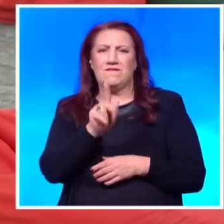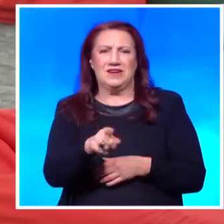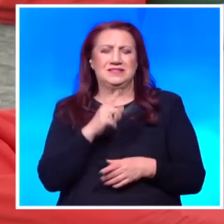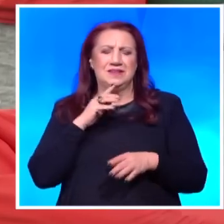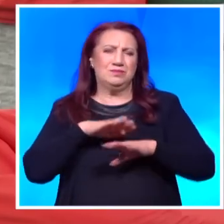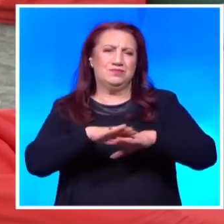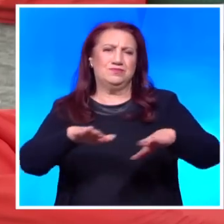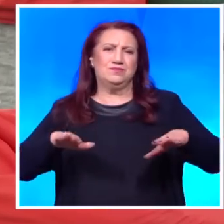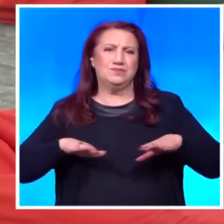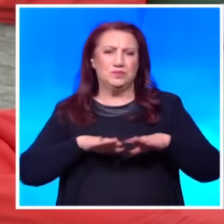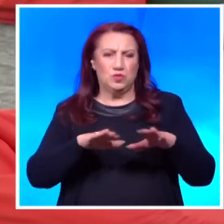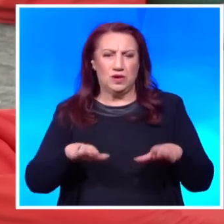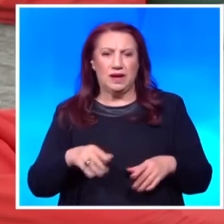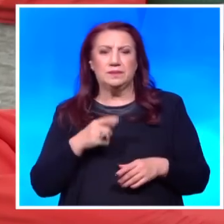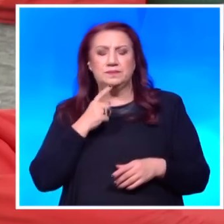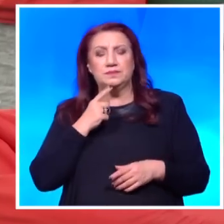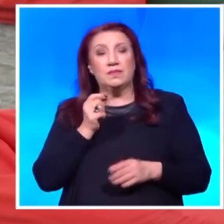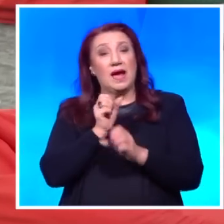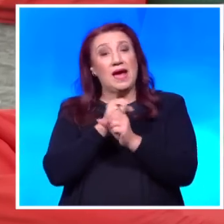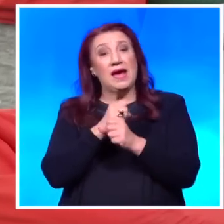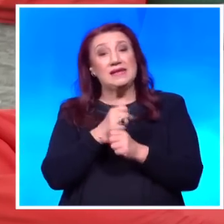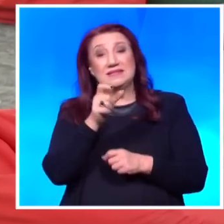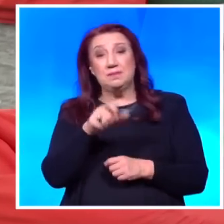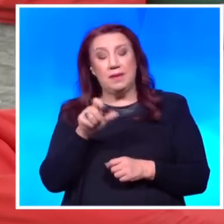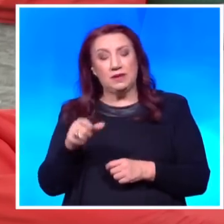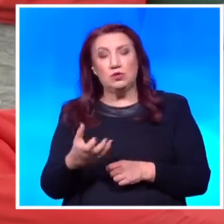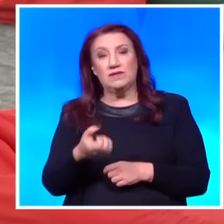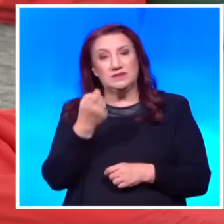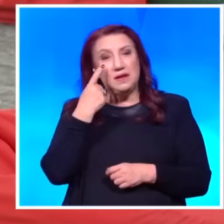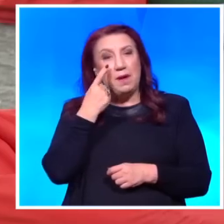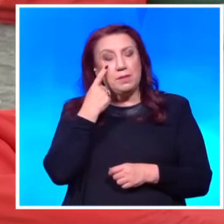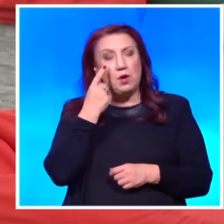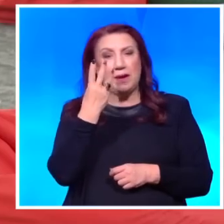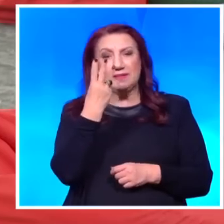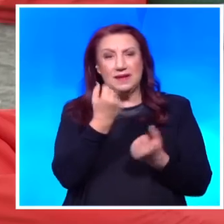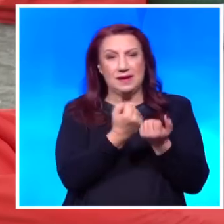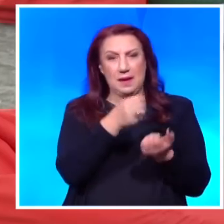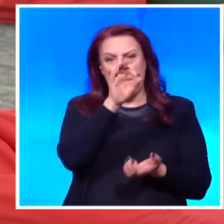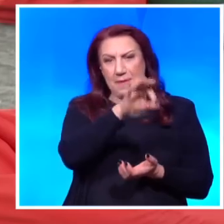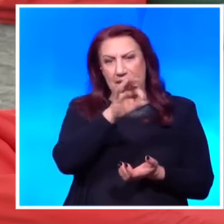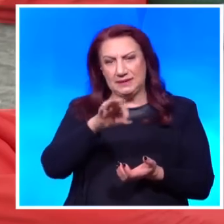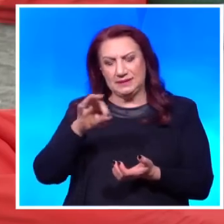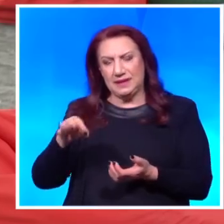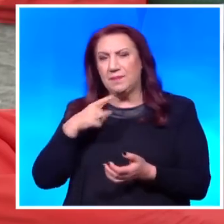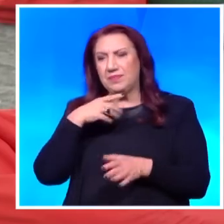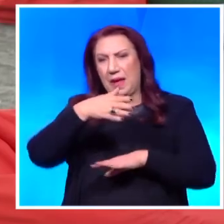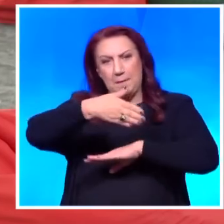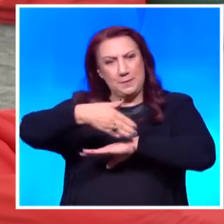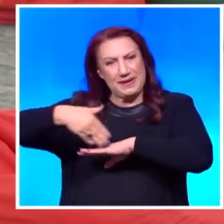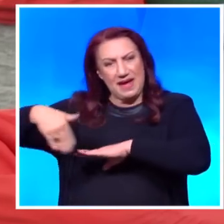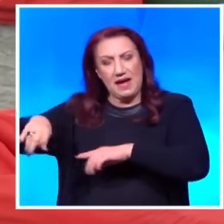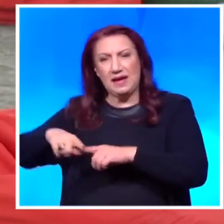изпълнителната агенция по околна среда вземат проби от три пункта по северното крайбреже и навътре в морето. В същото време